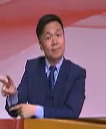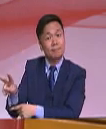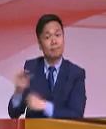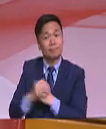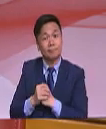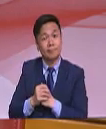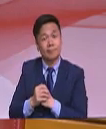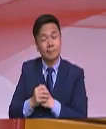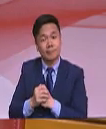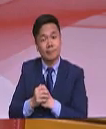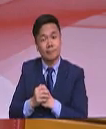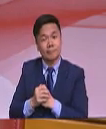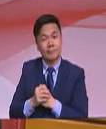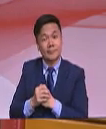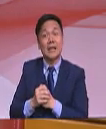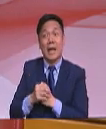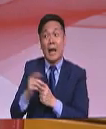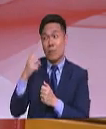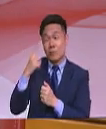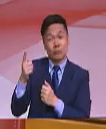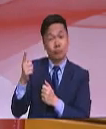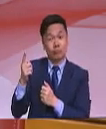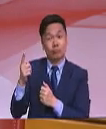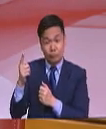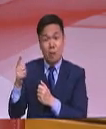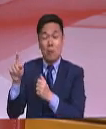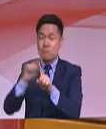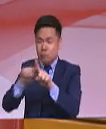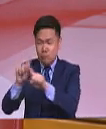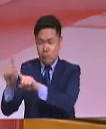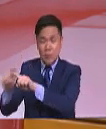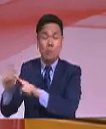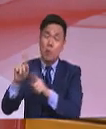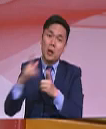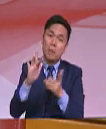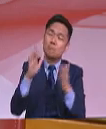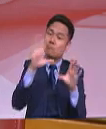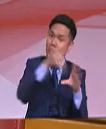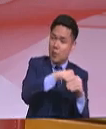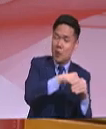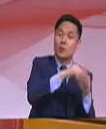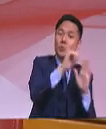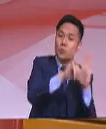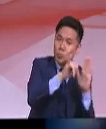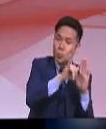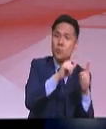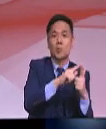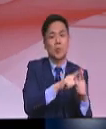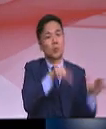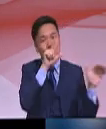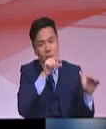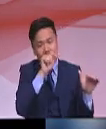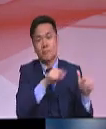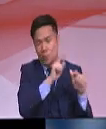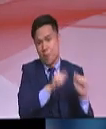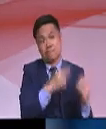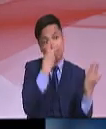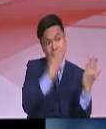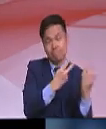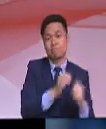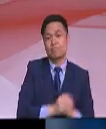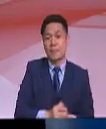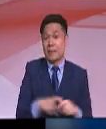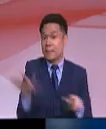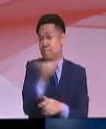punya, cumanya kita aplikasikan dalam bentuk-bentuk yang seperti YouTube dan Twitter dan sebagainya. Corak pemikiran